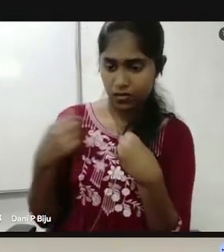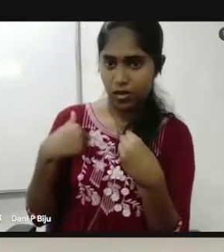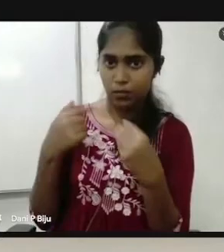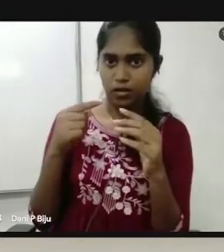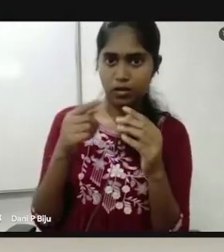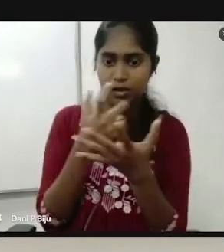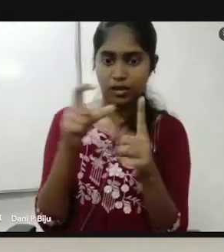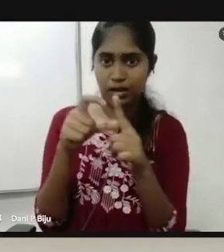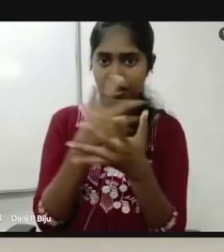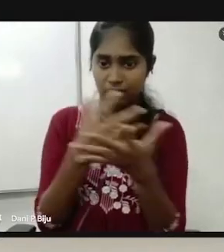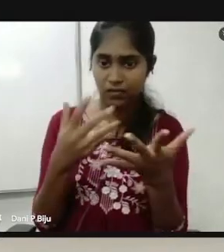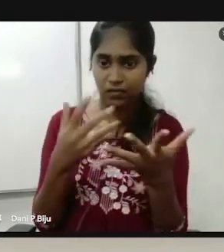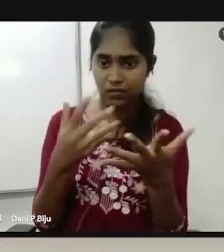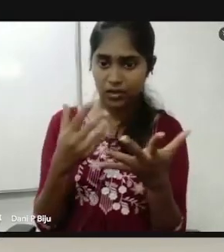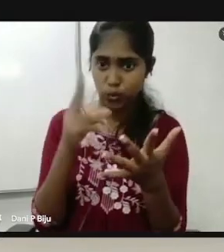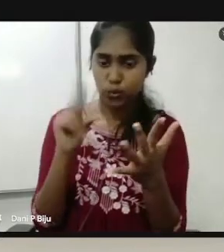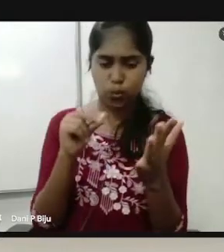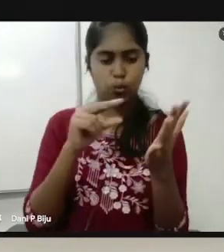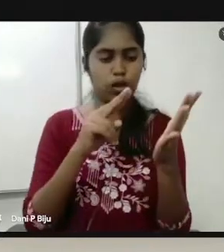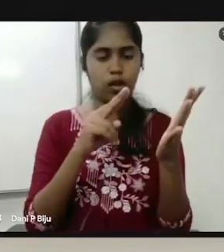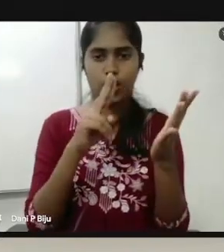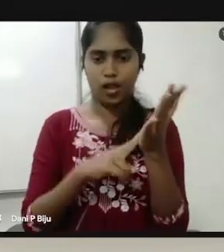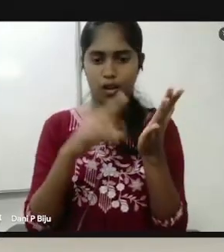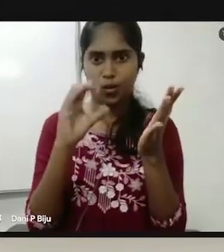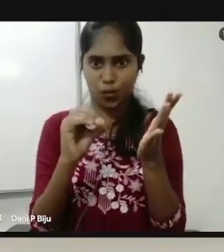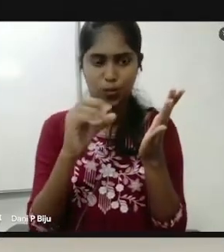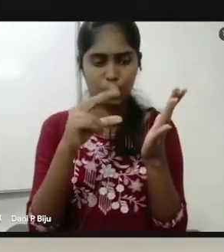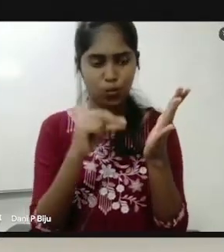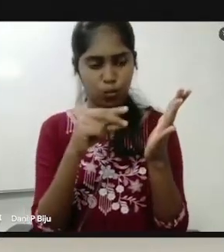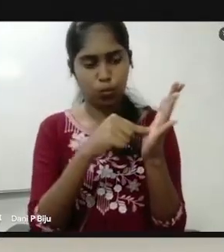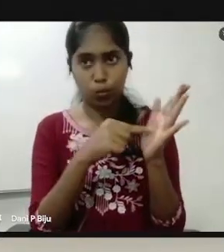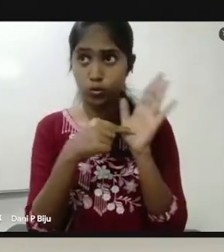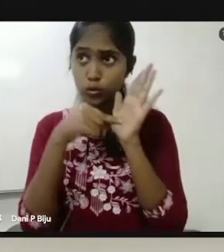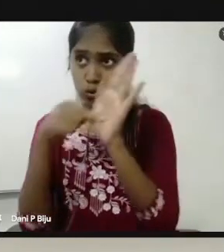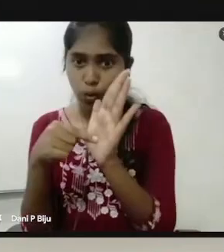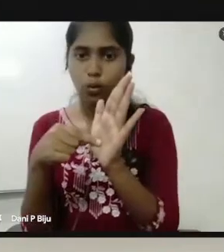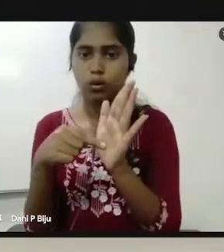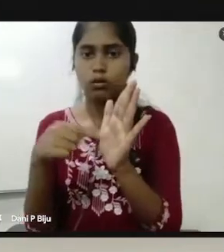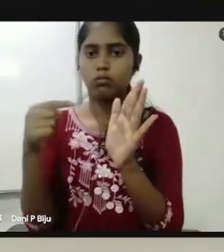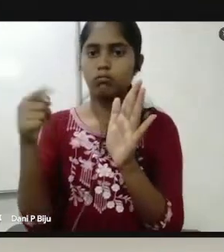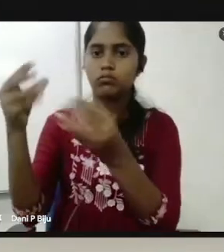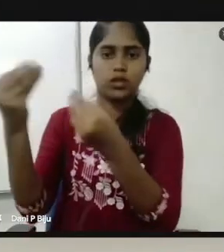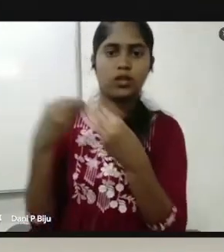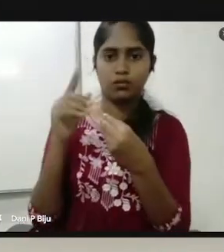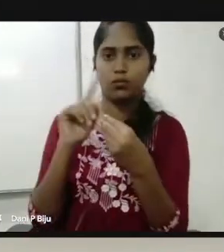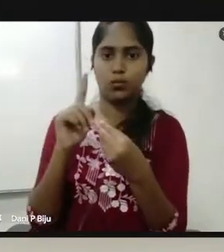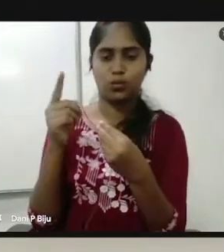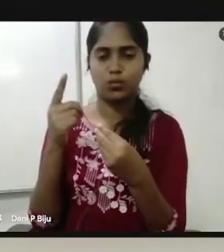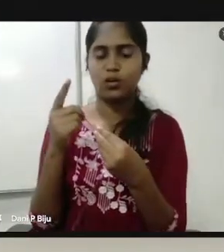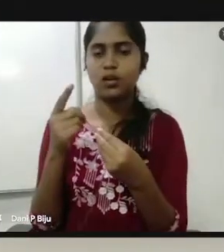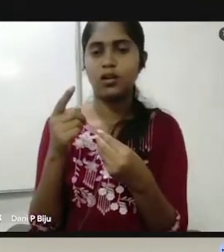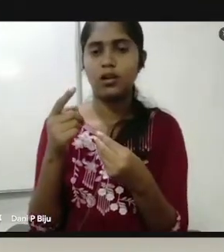മറ്റു തെറാപ്പി സെഷൻസിലെ ലൈക്ക് ഇപ്പൊ ബിഹേവിയറൽ അല്ലെങ്കിൽ OT അതിലൊക്കെ അവൻ ഈ നോ യൂസ് ചെയ്യില്ലേ?